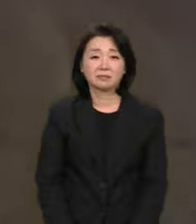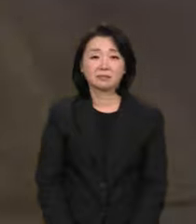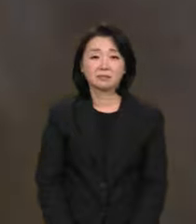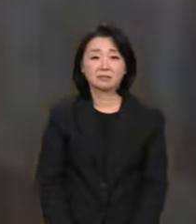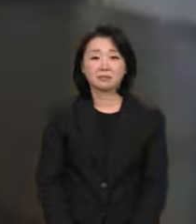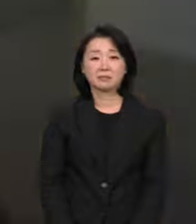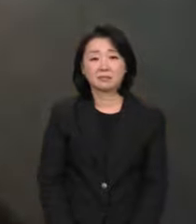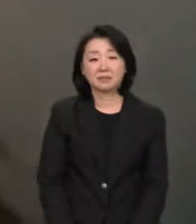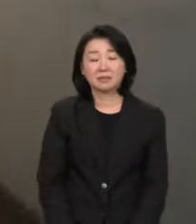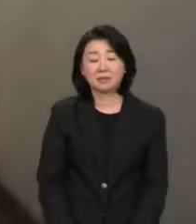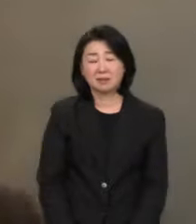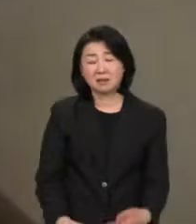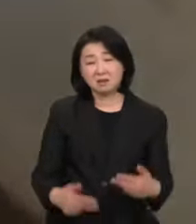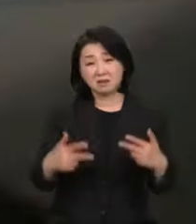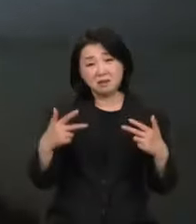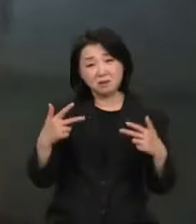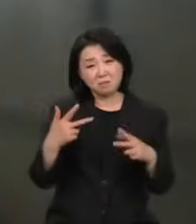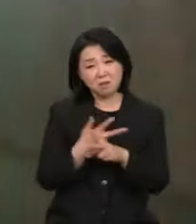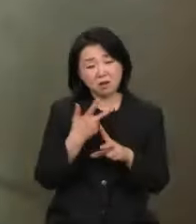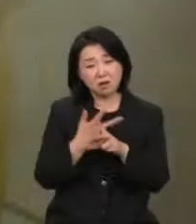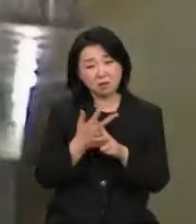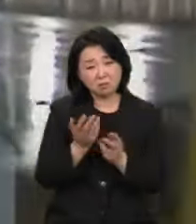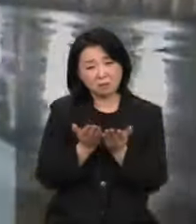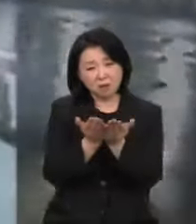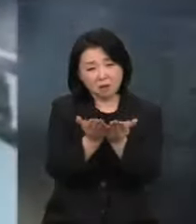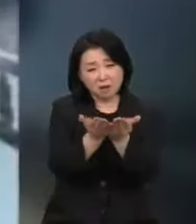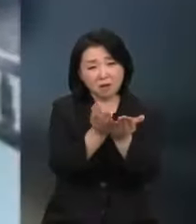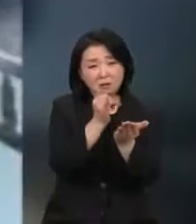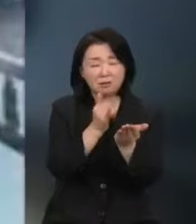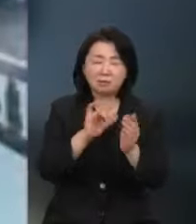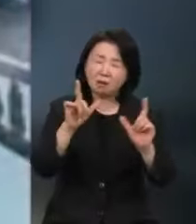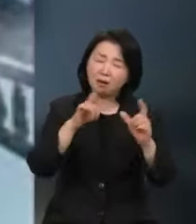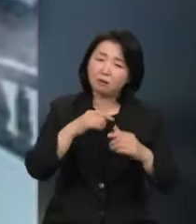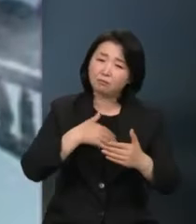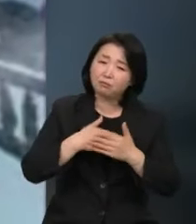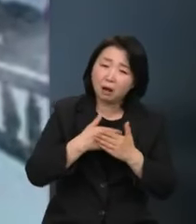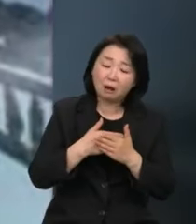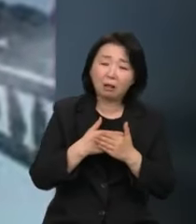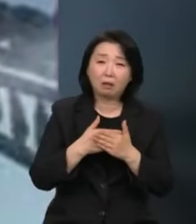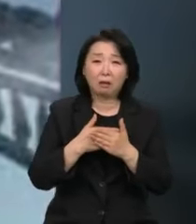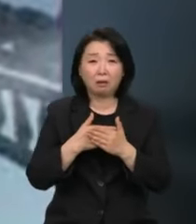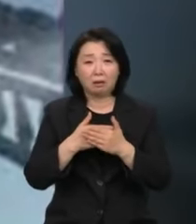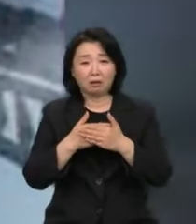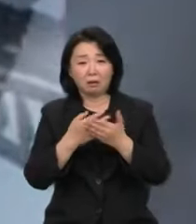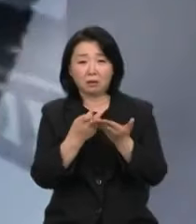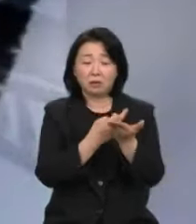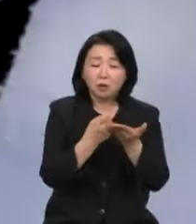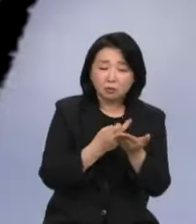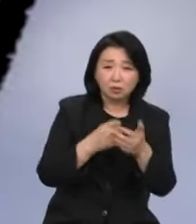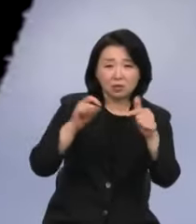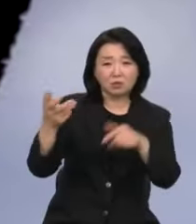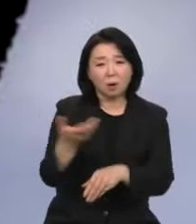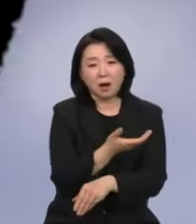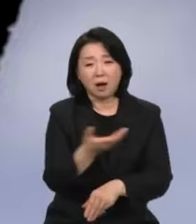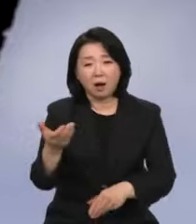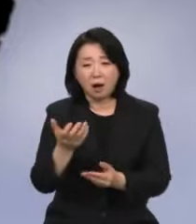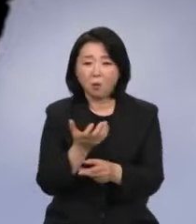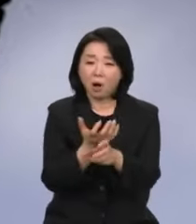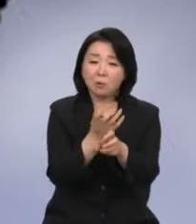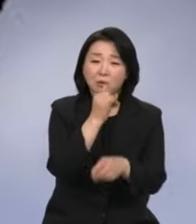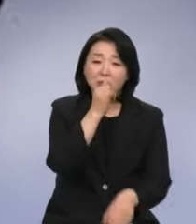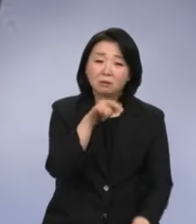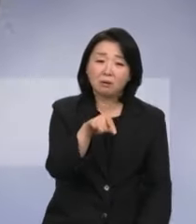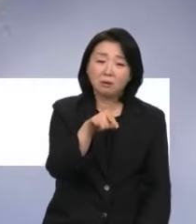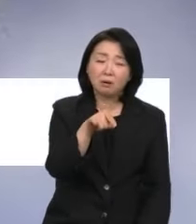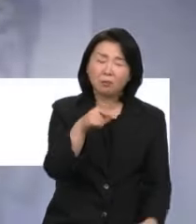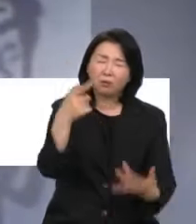매주 타는 배였지만 그날따라 불안했습니다. 제주와 인천을 오가는 화물을 싣고 가는 길. 이렇게 다 뿌옇게 요